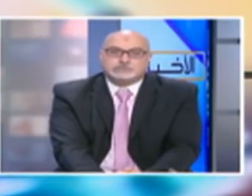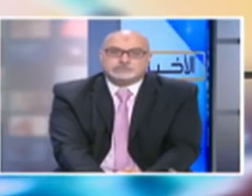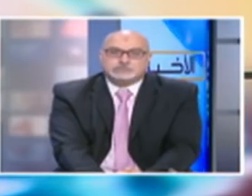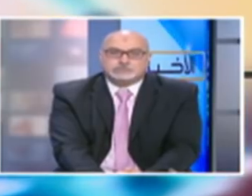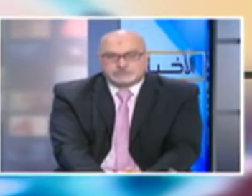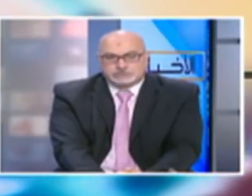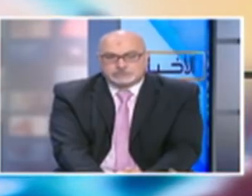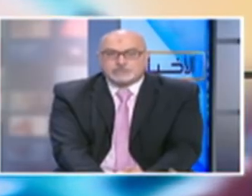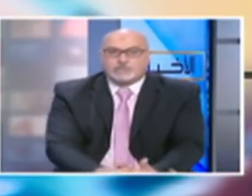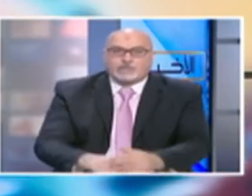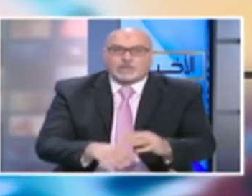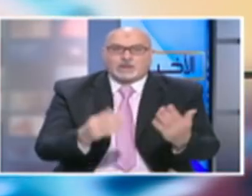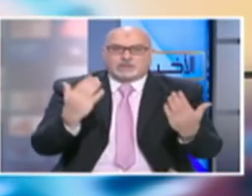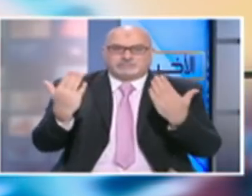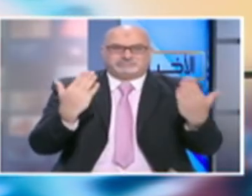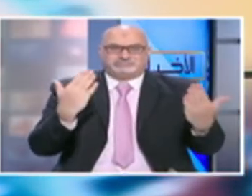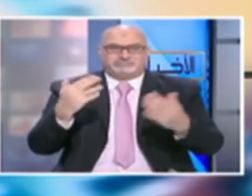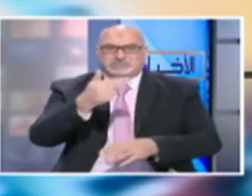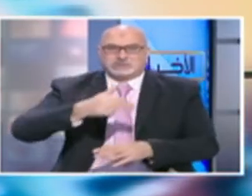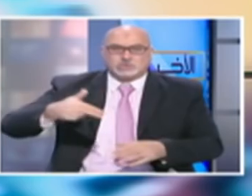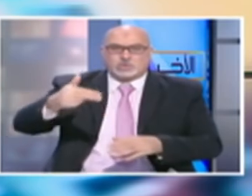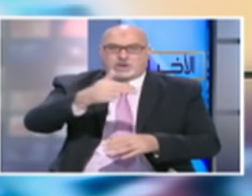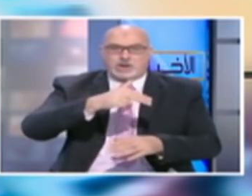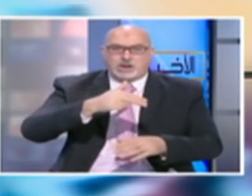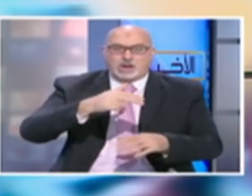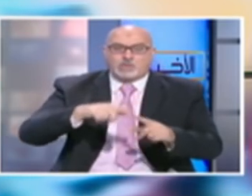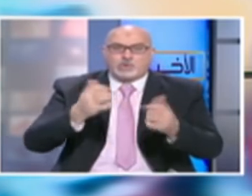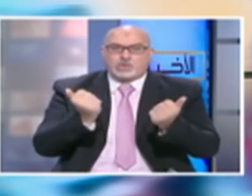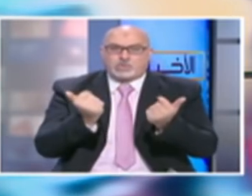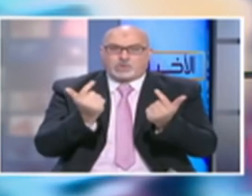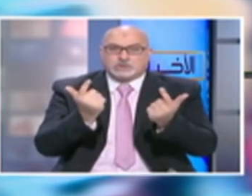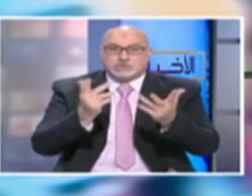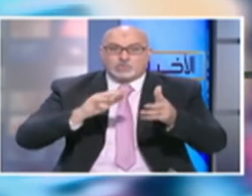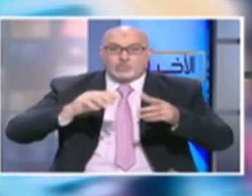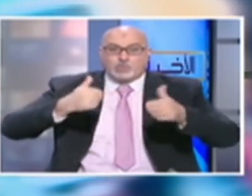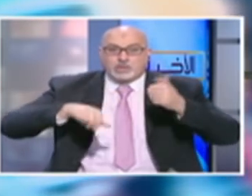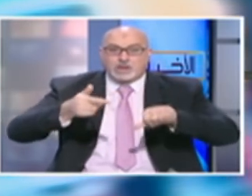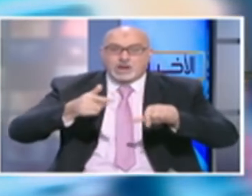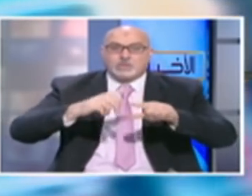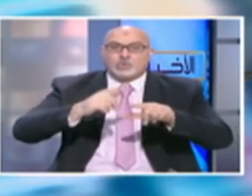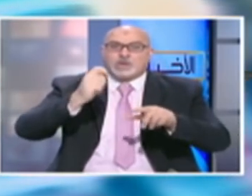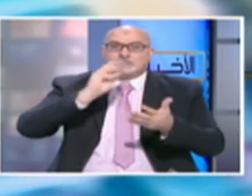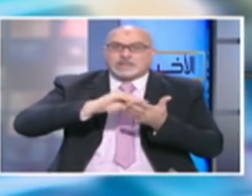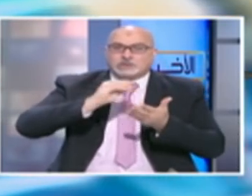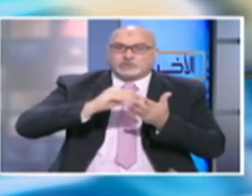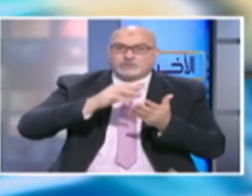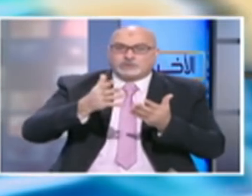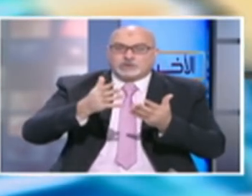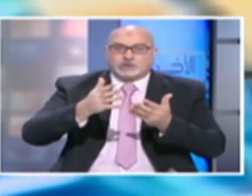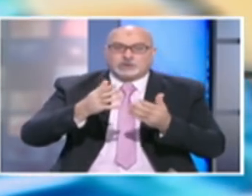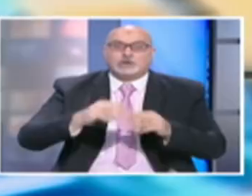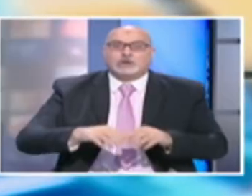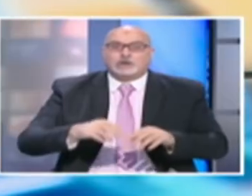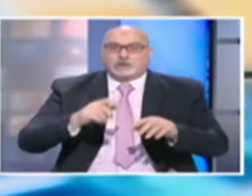ضمن مقاربة وطنية شاملة للرقمنة والعصرنة وتقريب الإدارة من المواطن،